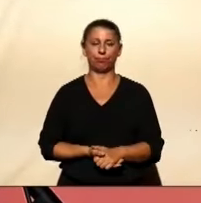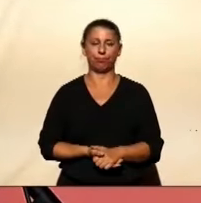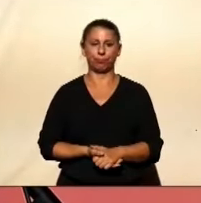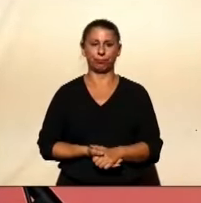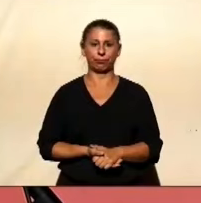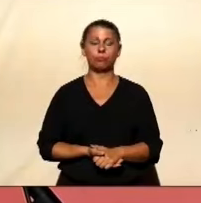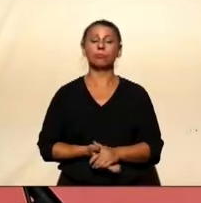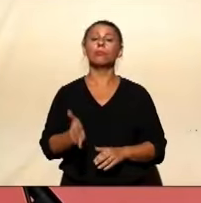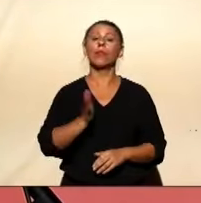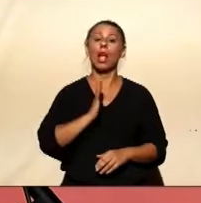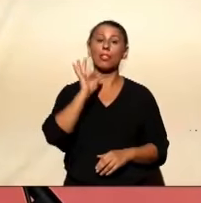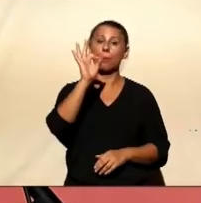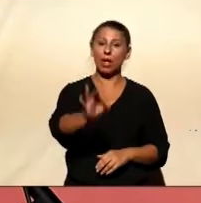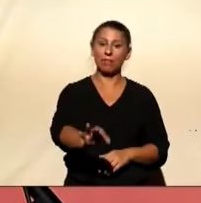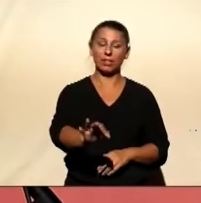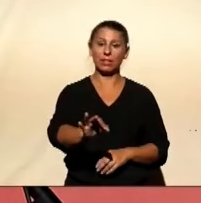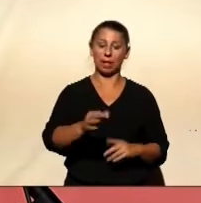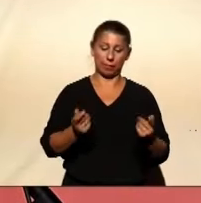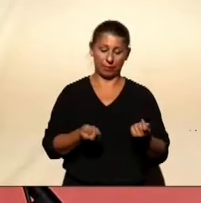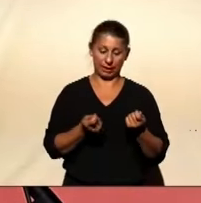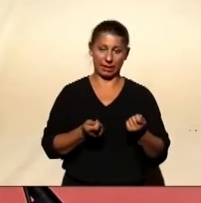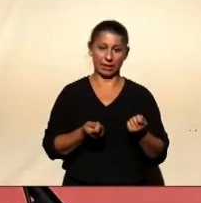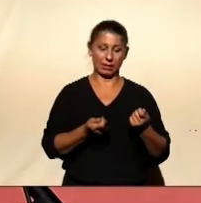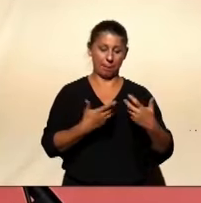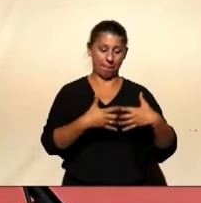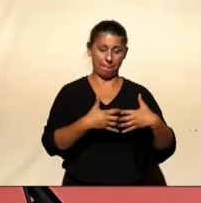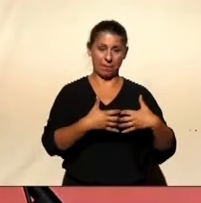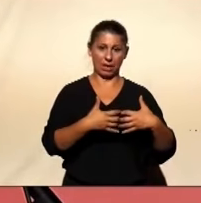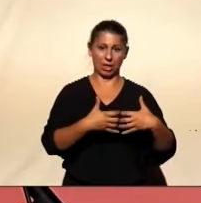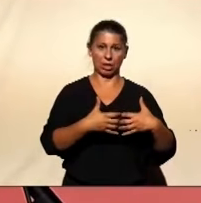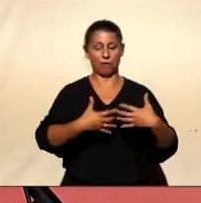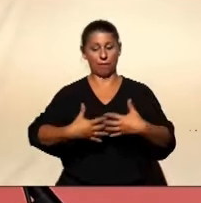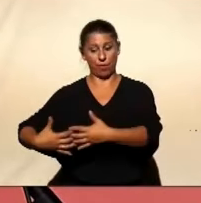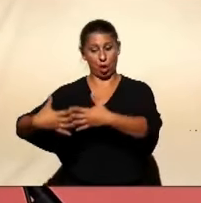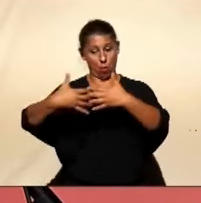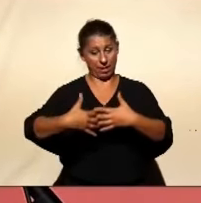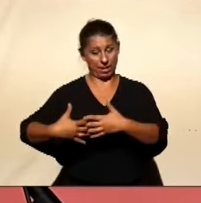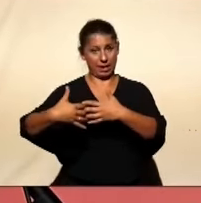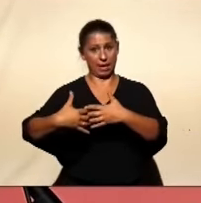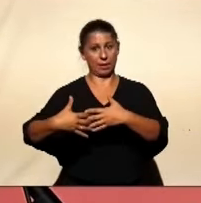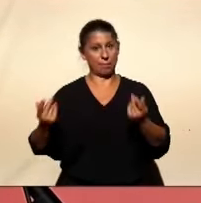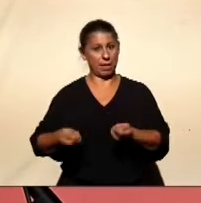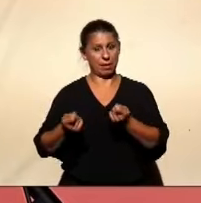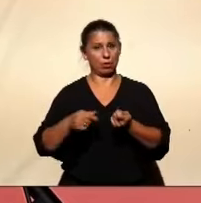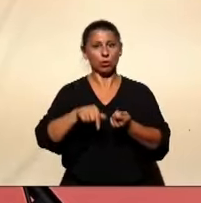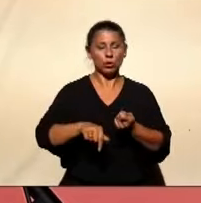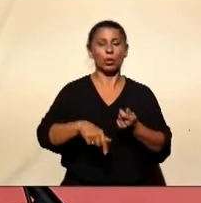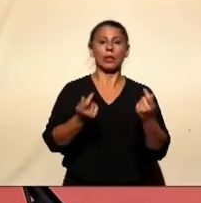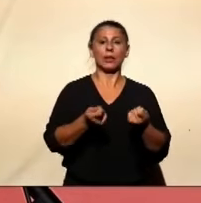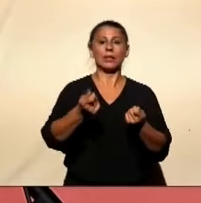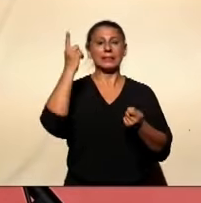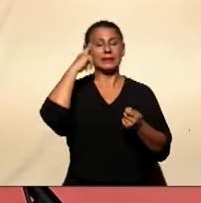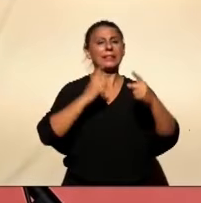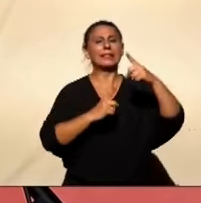άνθρωπος έφτασε από τη χρήση των μηχανών στη βιομηχανική παραγωγή, στη χρήση της